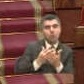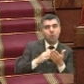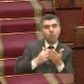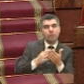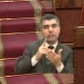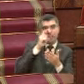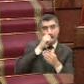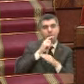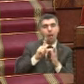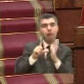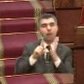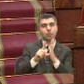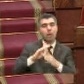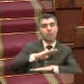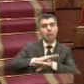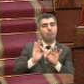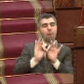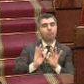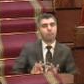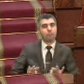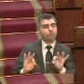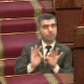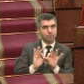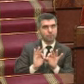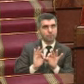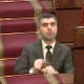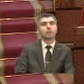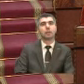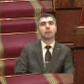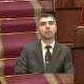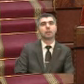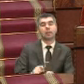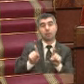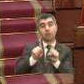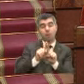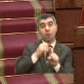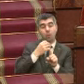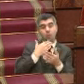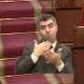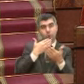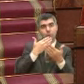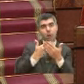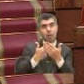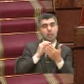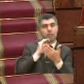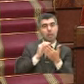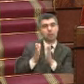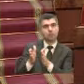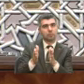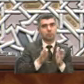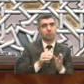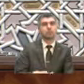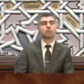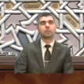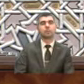خرق القانون وخرق النظام الأساسي، فلا يكفي حل التعاضدية هناك ترتيب. شكرا السيد النائب المحترم.